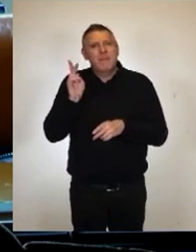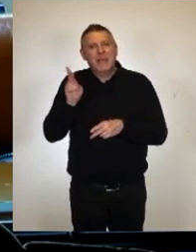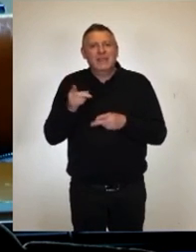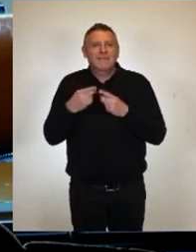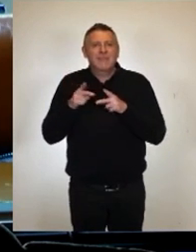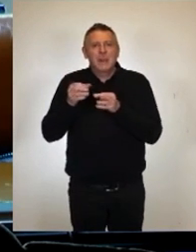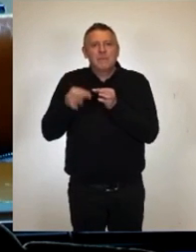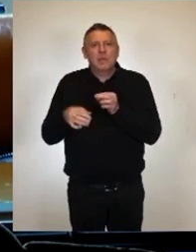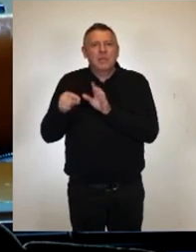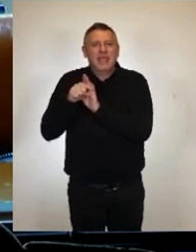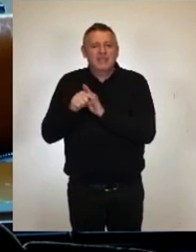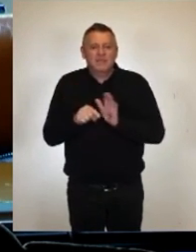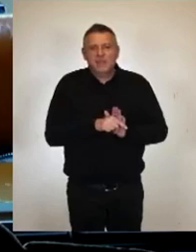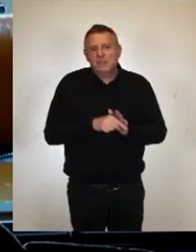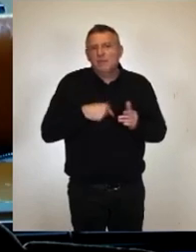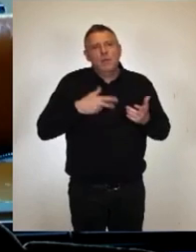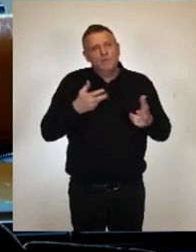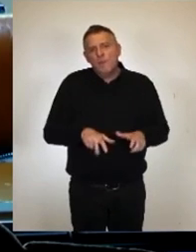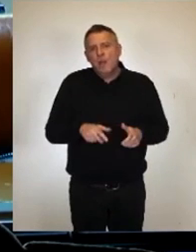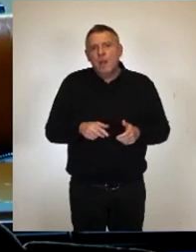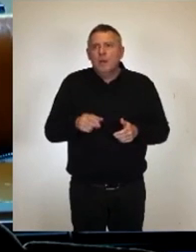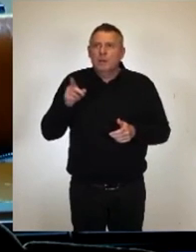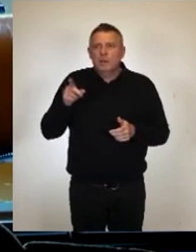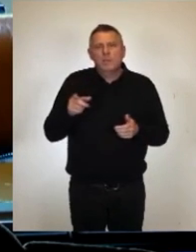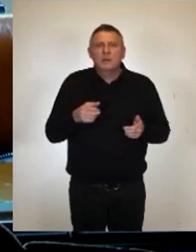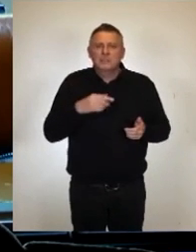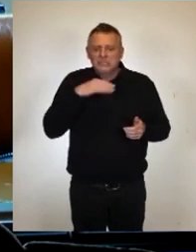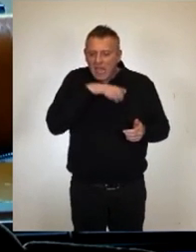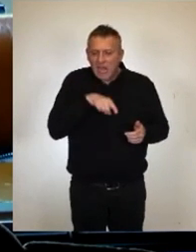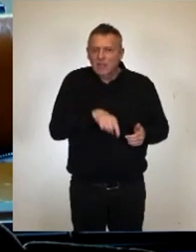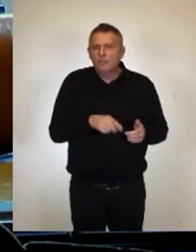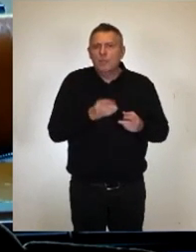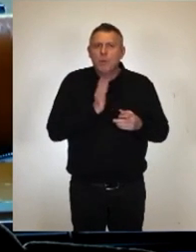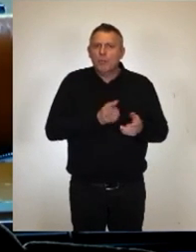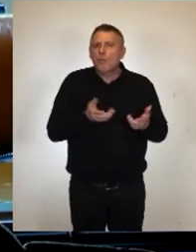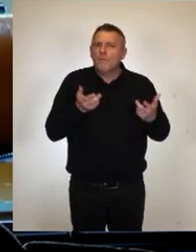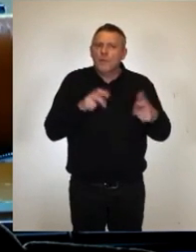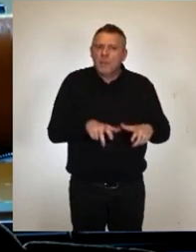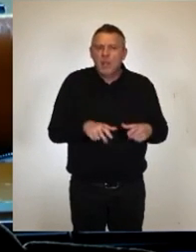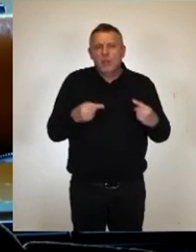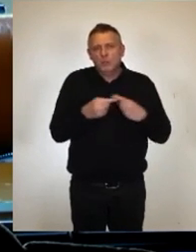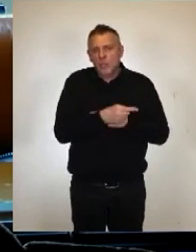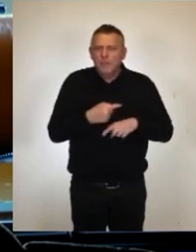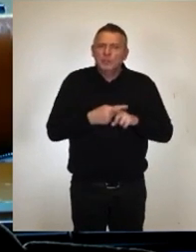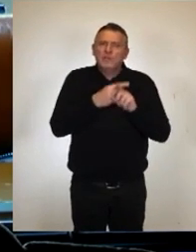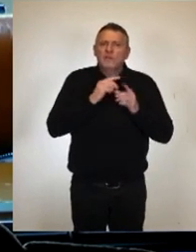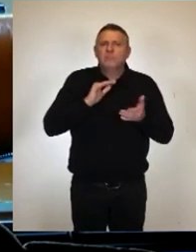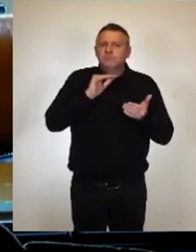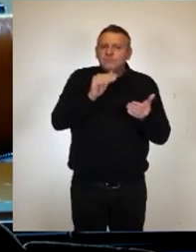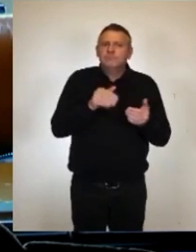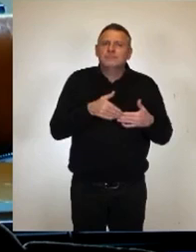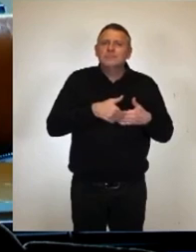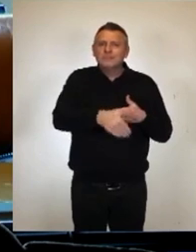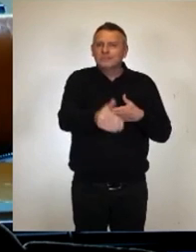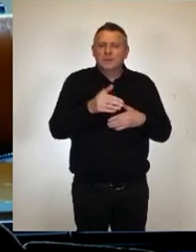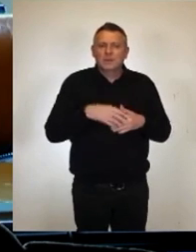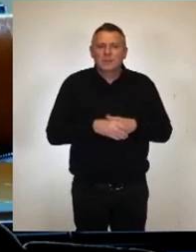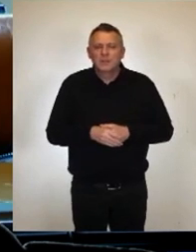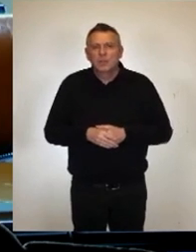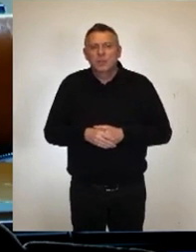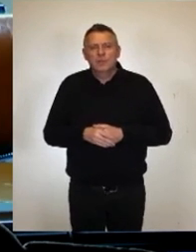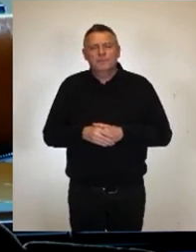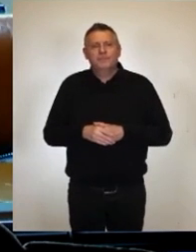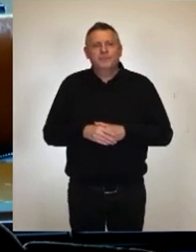ça a rendu l'espace public plus sale et moins praticable. Donc je souhaitais savoir, avec